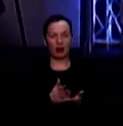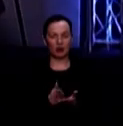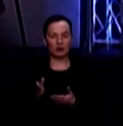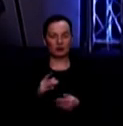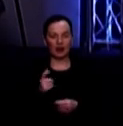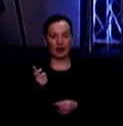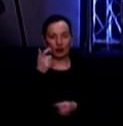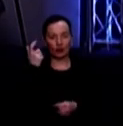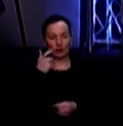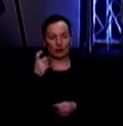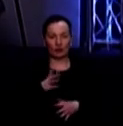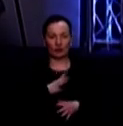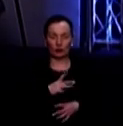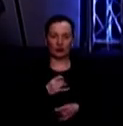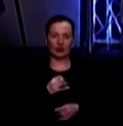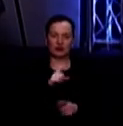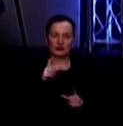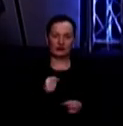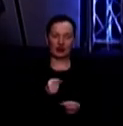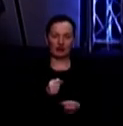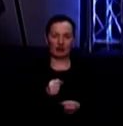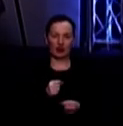за оптимістичним сценарієм, а які за песимістичним?